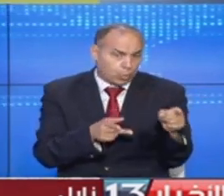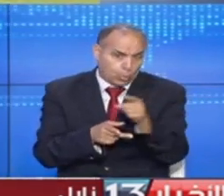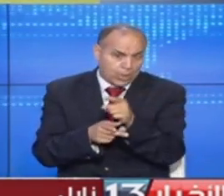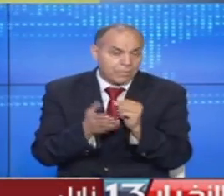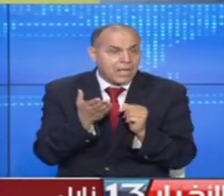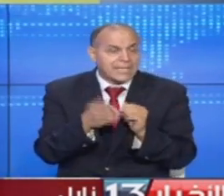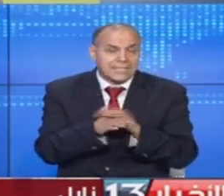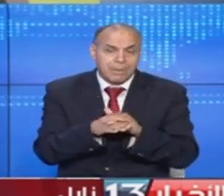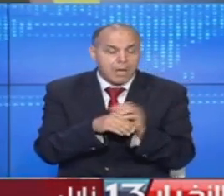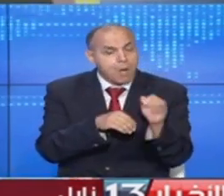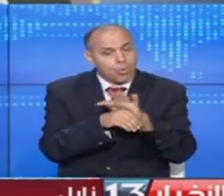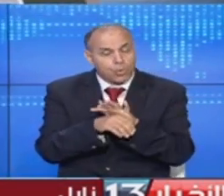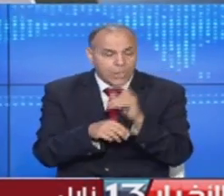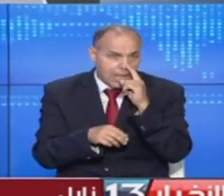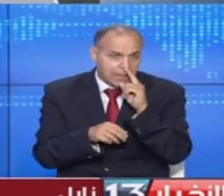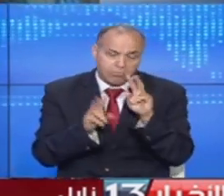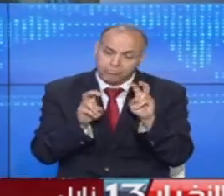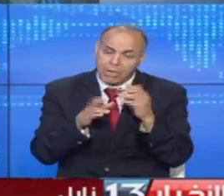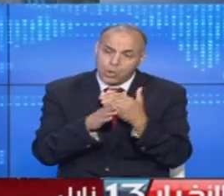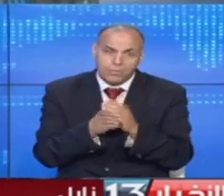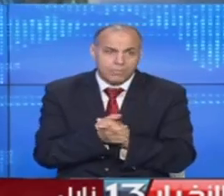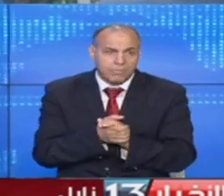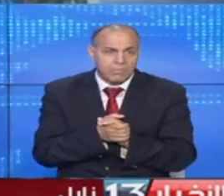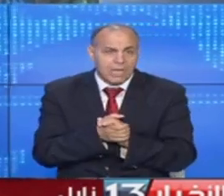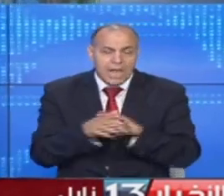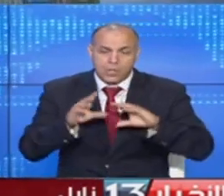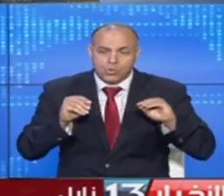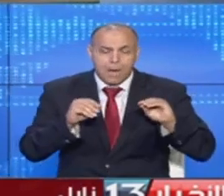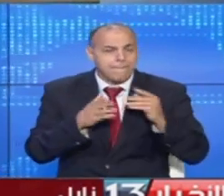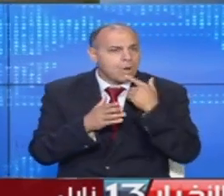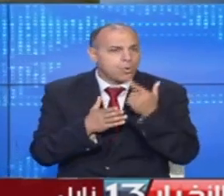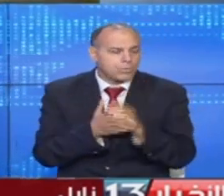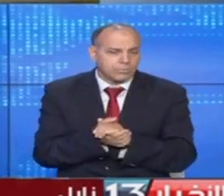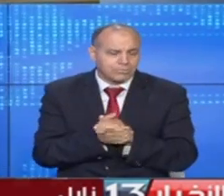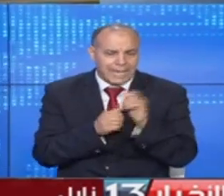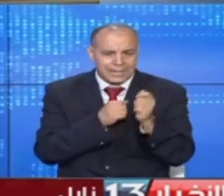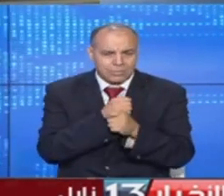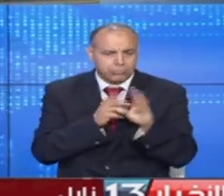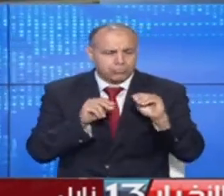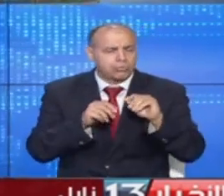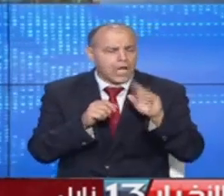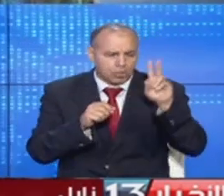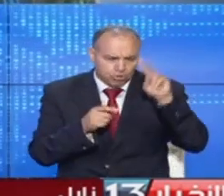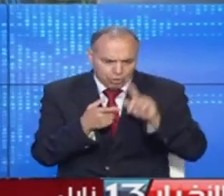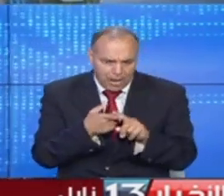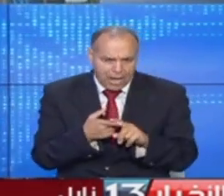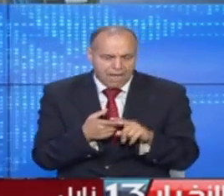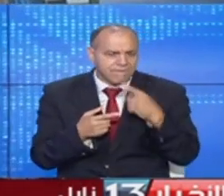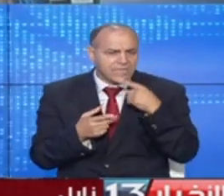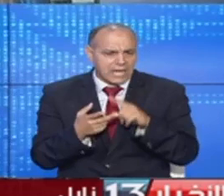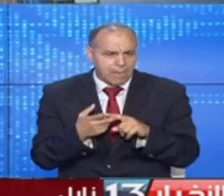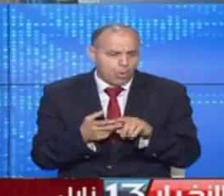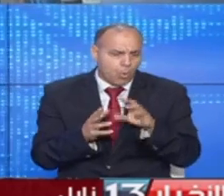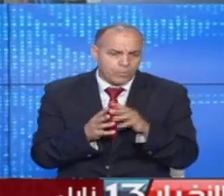وذلك بسبب هاجس تعليق الدروس معنا عن السوق الاسواق الجمعه نحن في نيبال